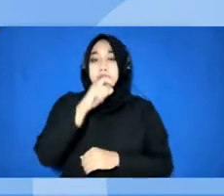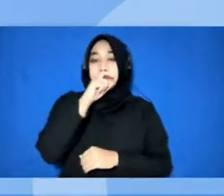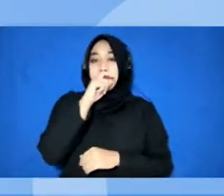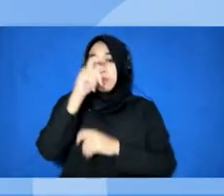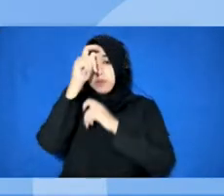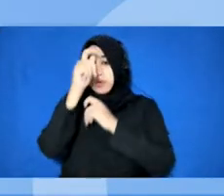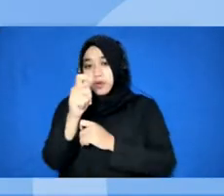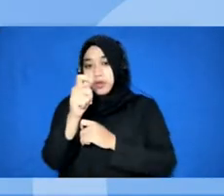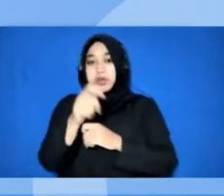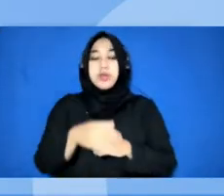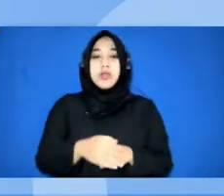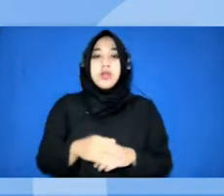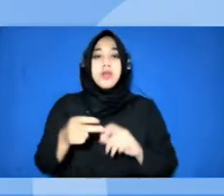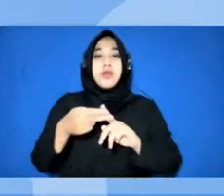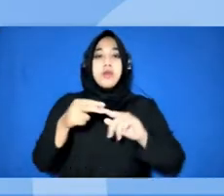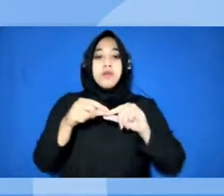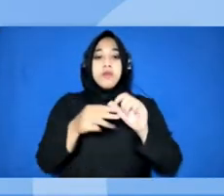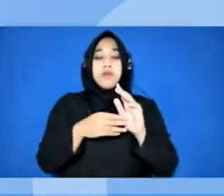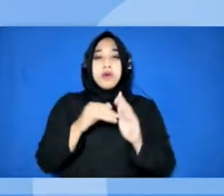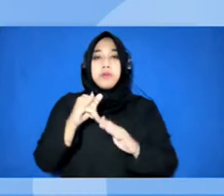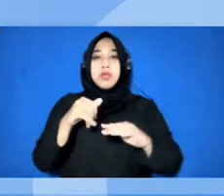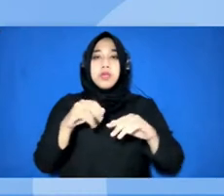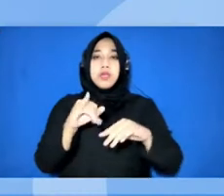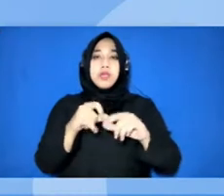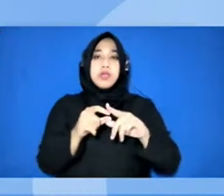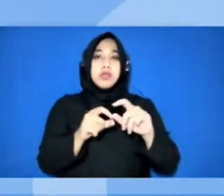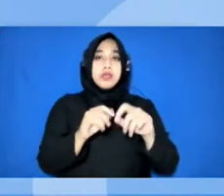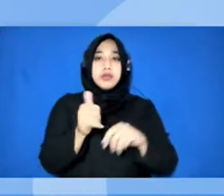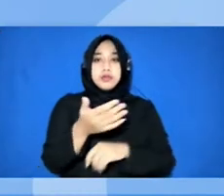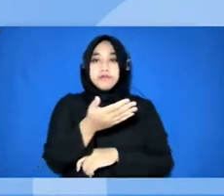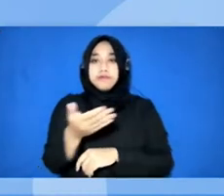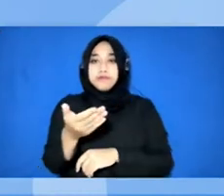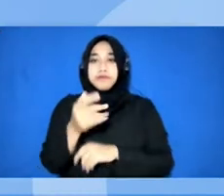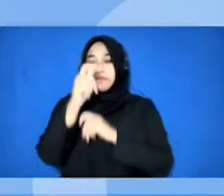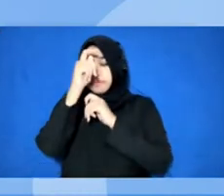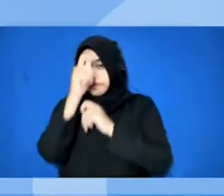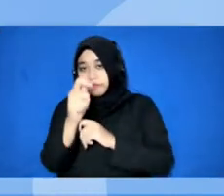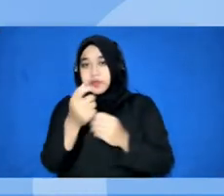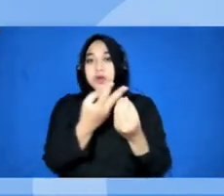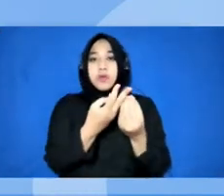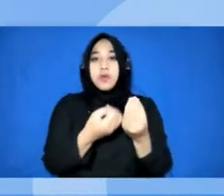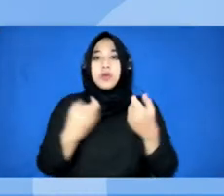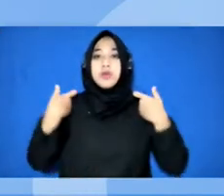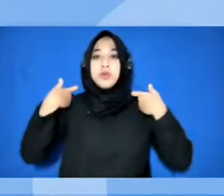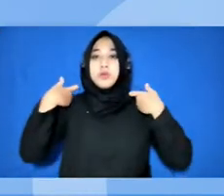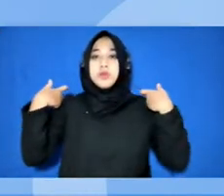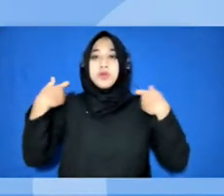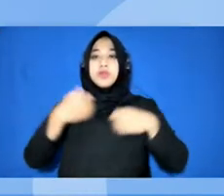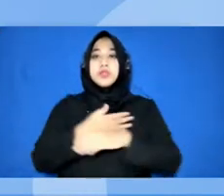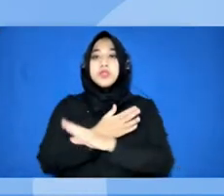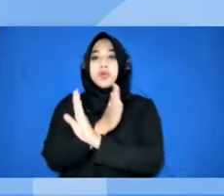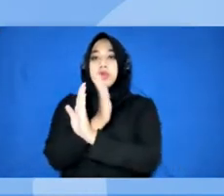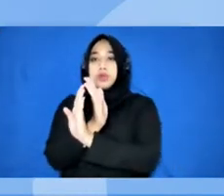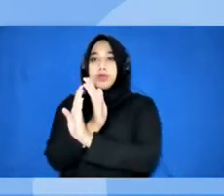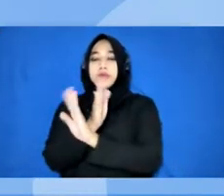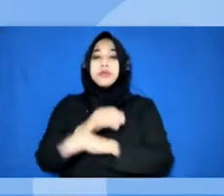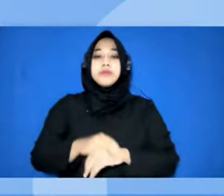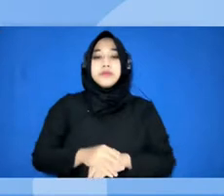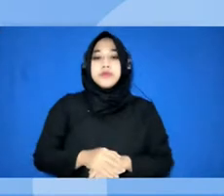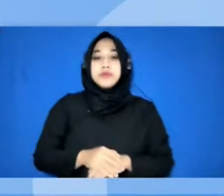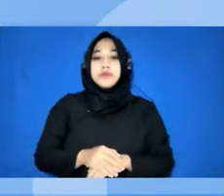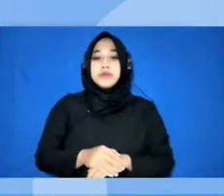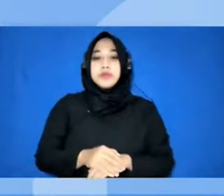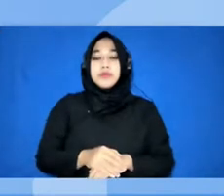Profesor Dr. Fahmi Idris Mkes. Yang kami hormati Wakil Gubernur Jawa Timur, Bapak Dr. Haji